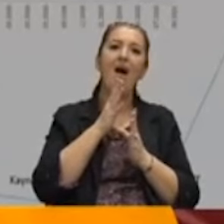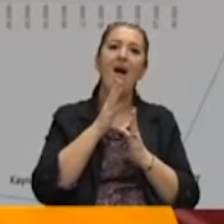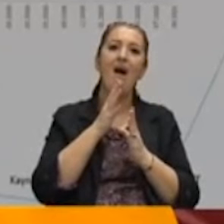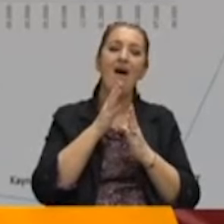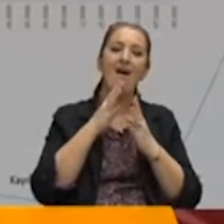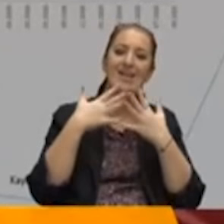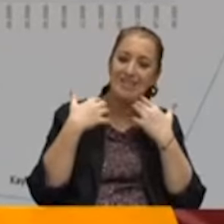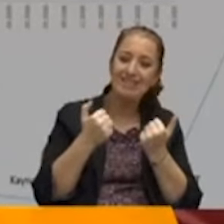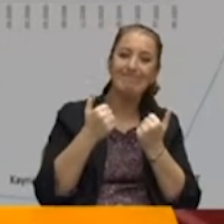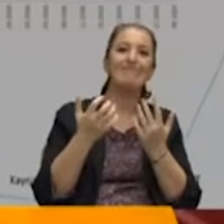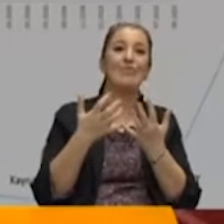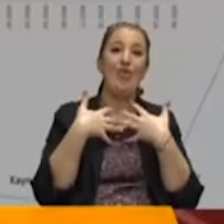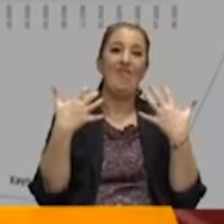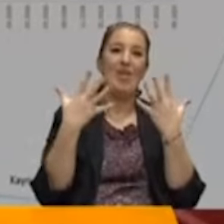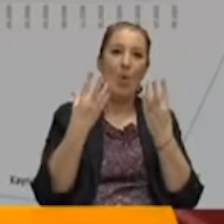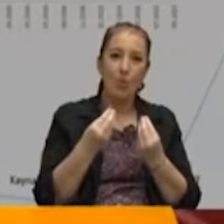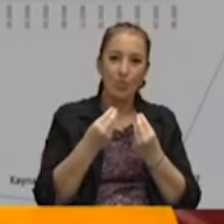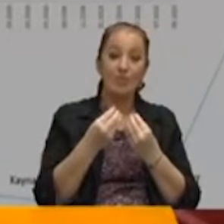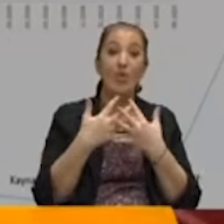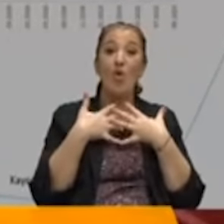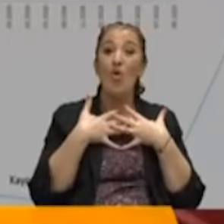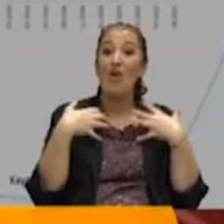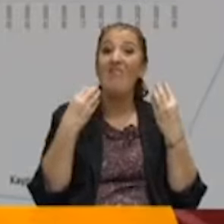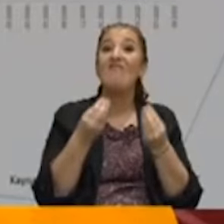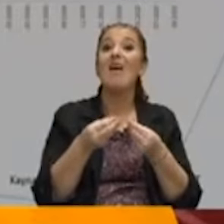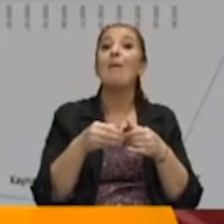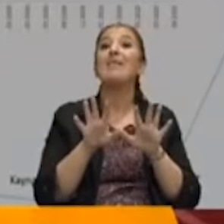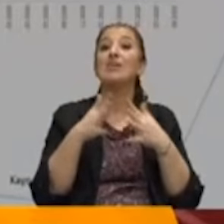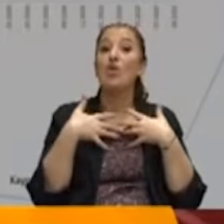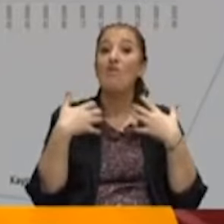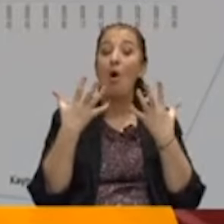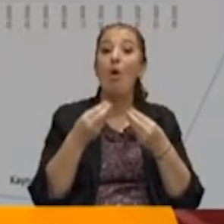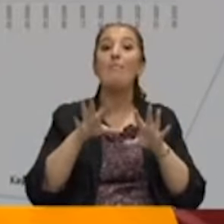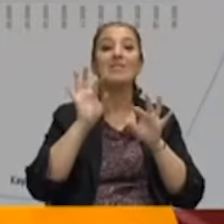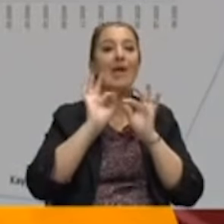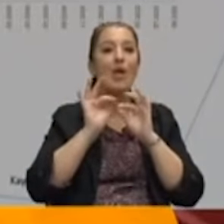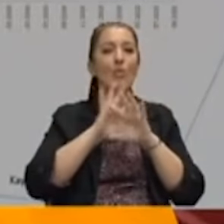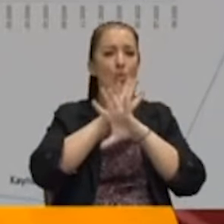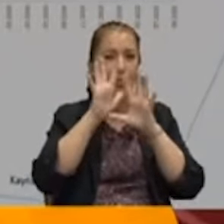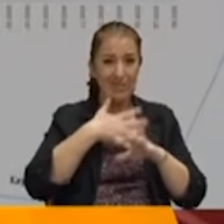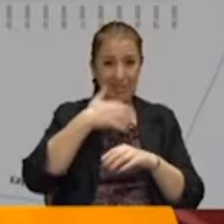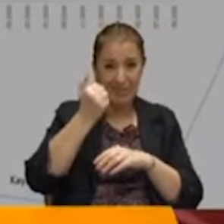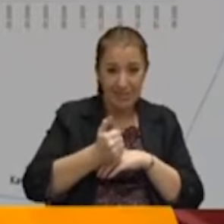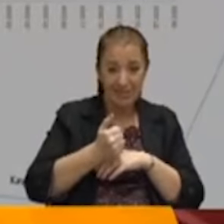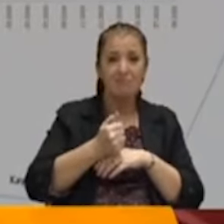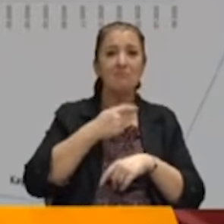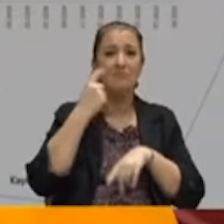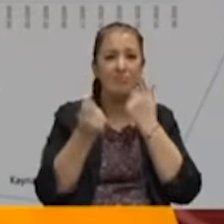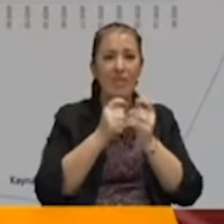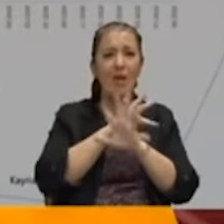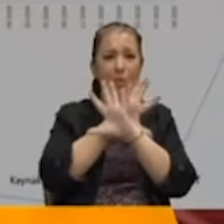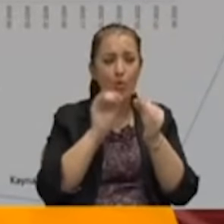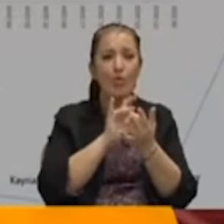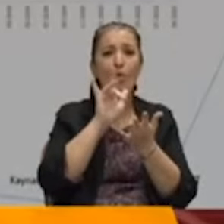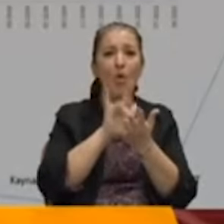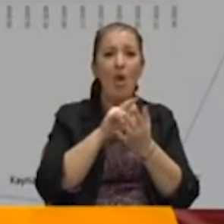Zira güveni sağlayamazsanız ekonomideki tüm çabaları, bütün ortaya koyduğunuz